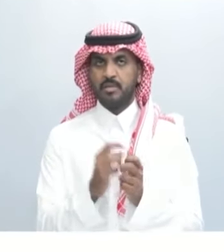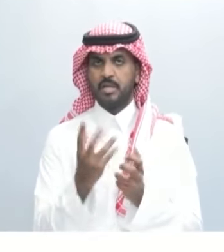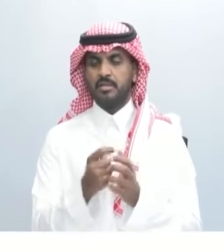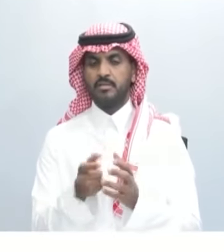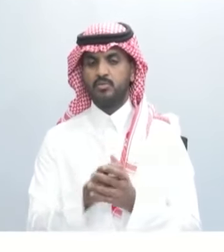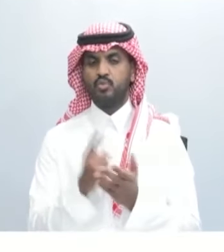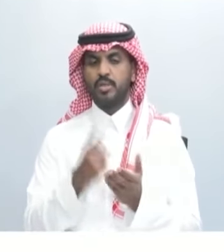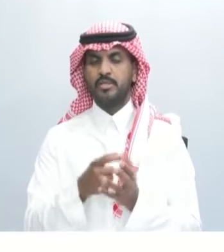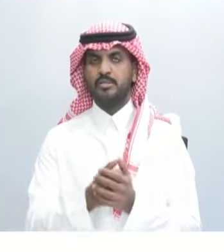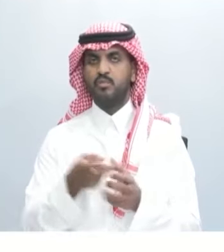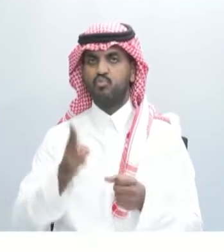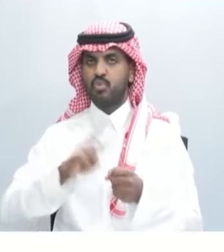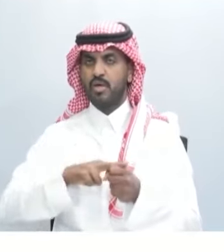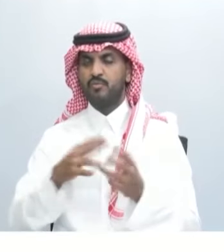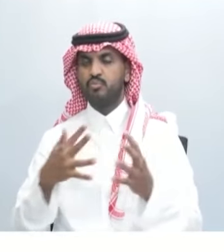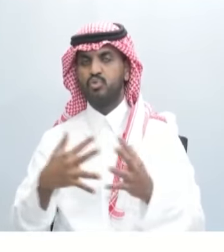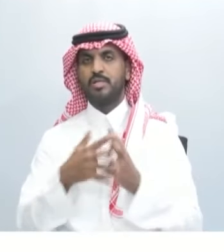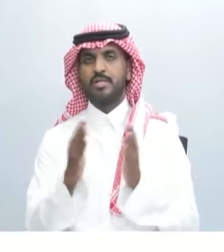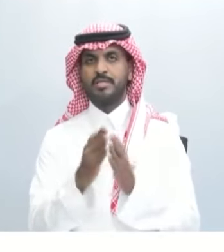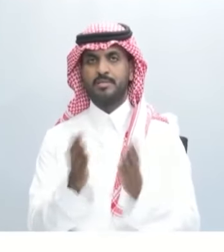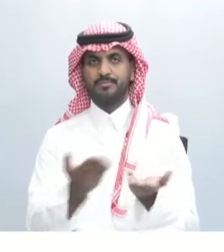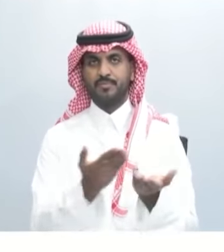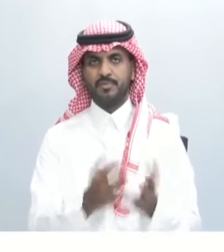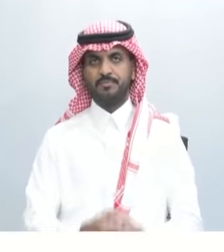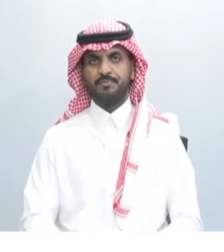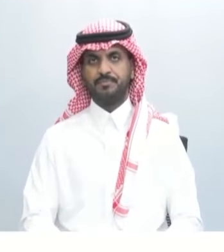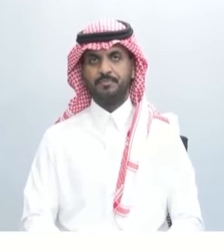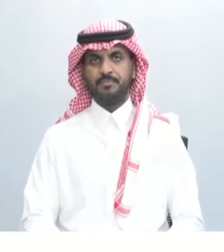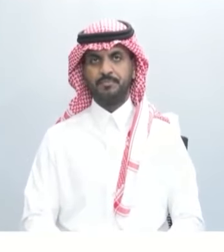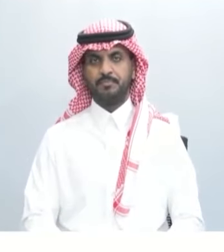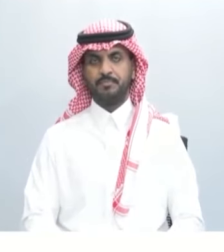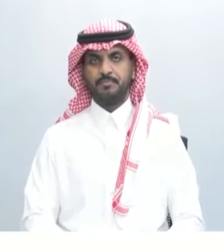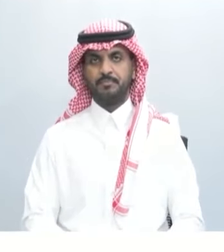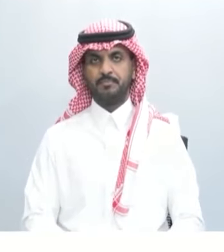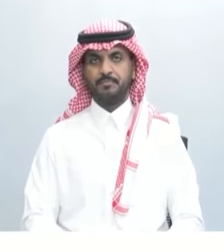وتحددوا المضاعف المشترك الاصغر اتفضل يا مبدعين